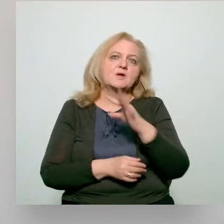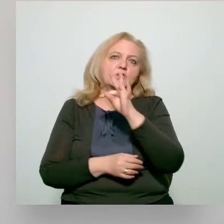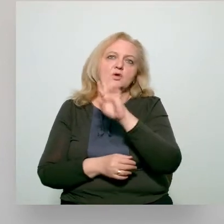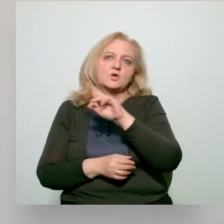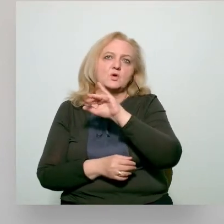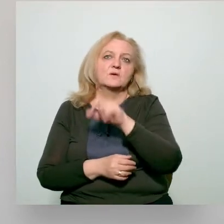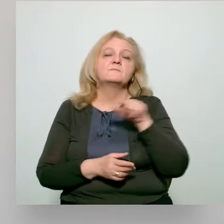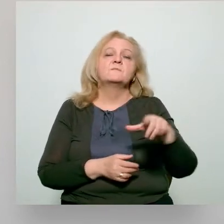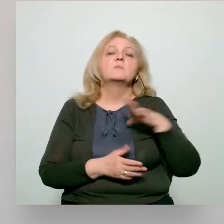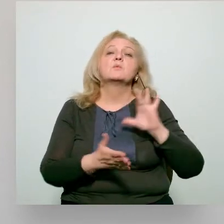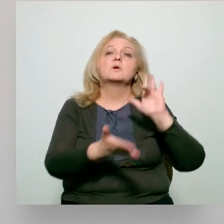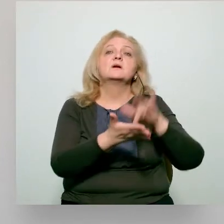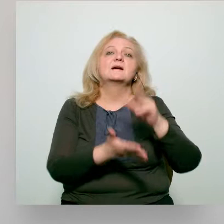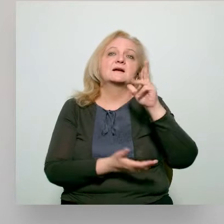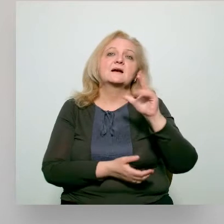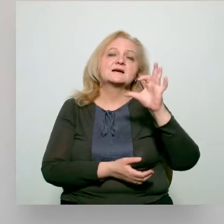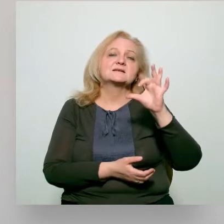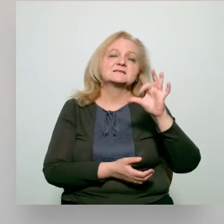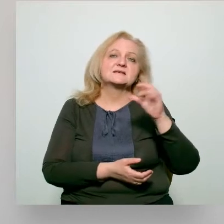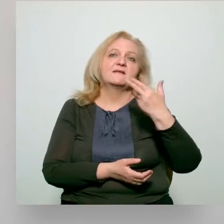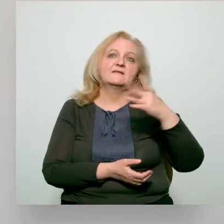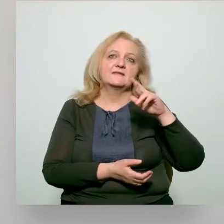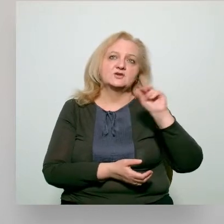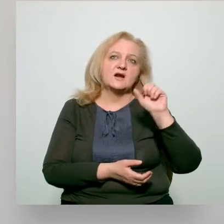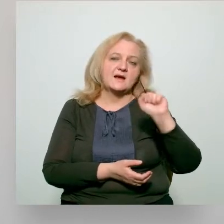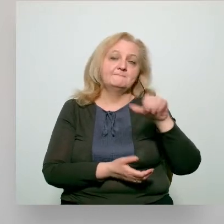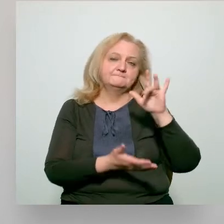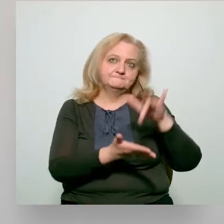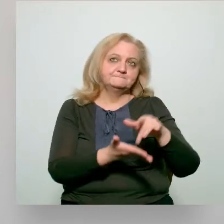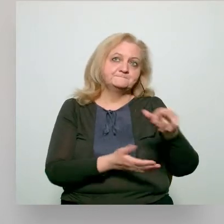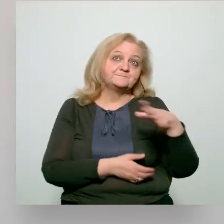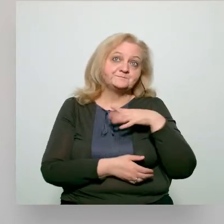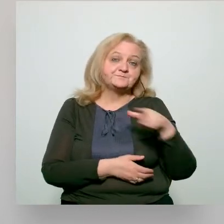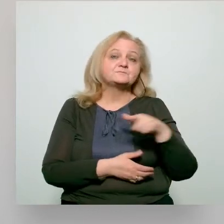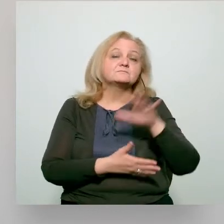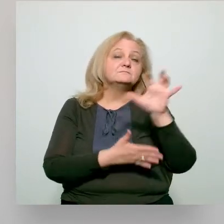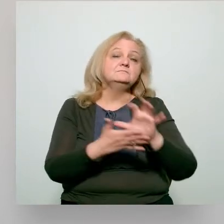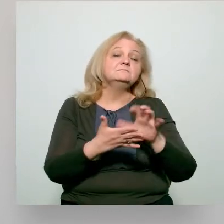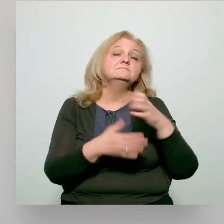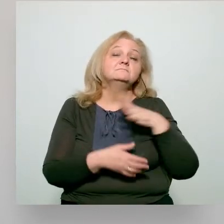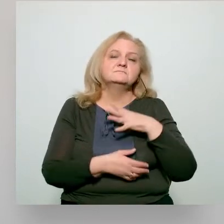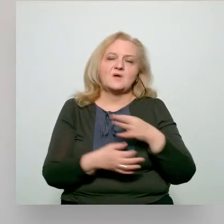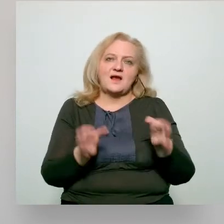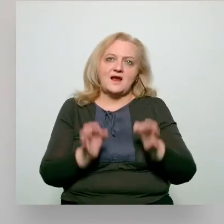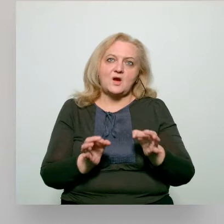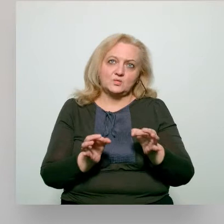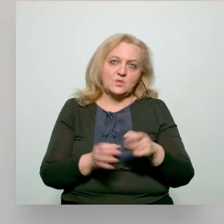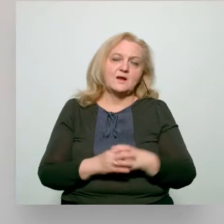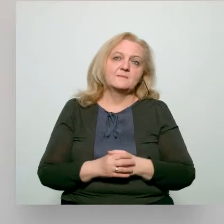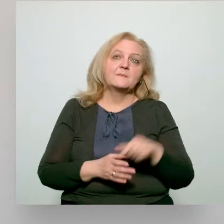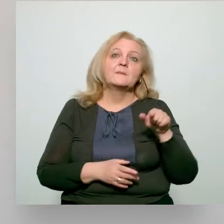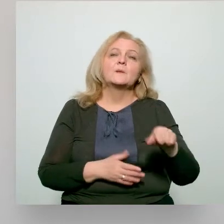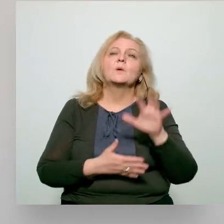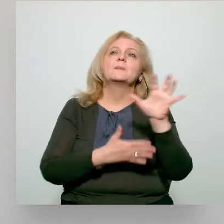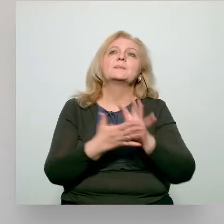w Kasandrze Lesji Ukrainki. To był już tekst bardzo aktualny, na dzień dzisiejszy nawet. Był